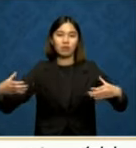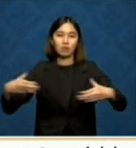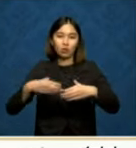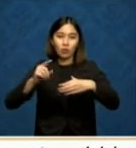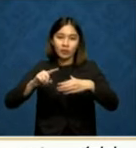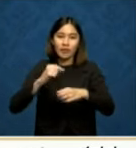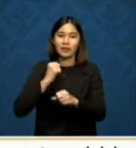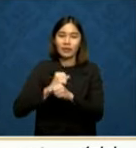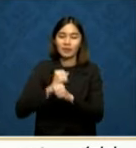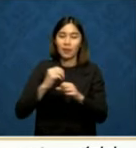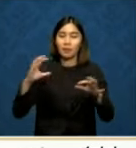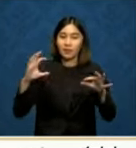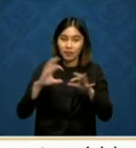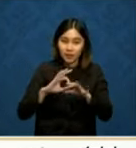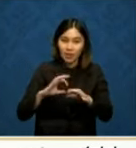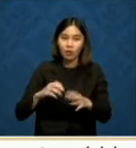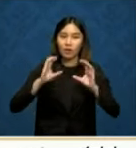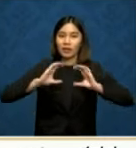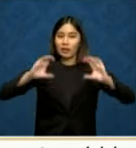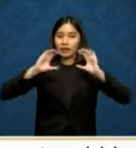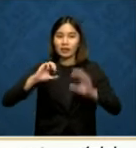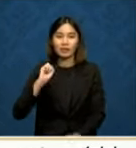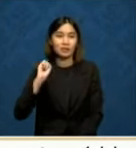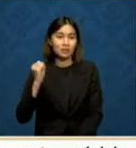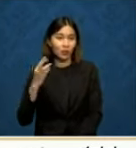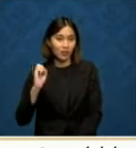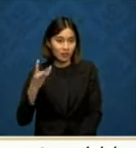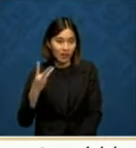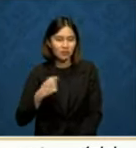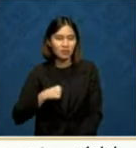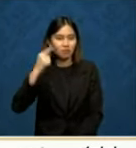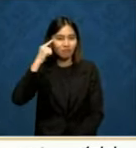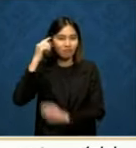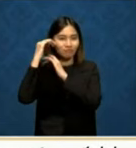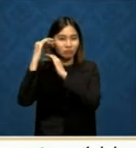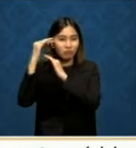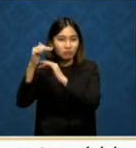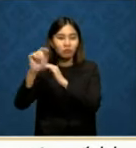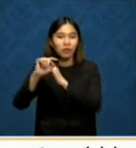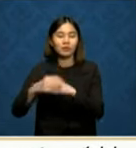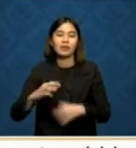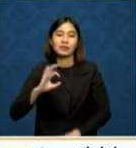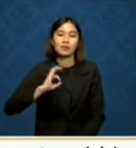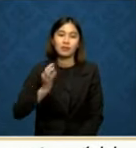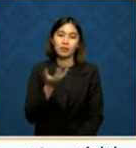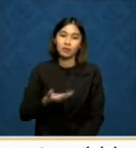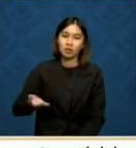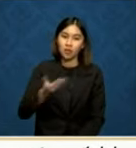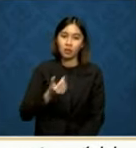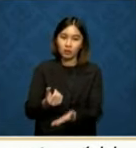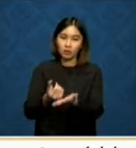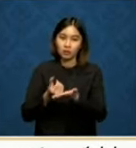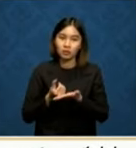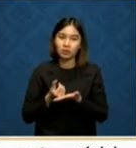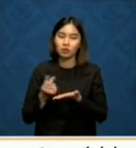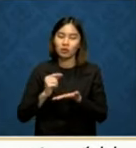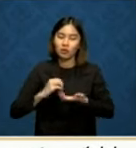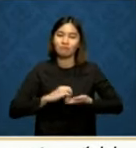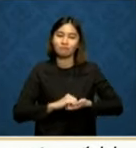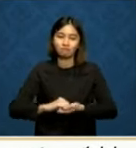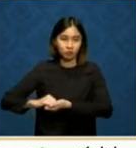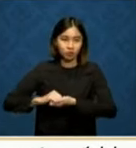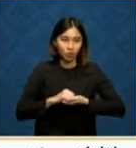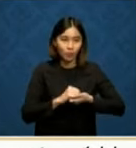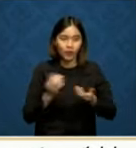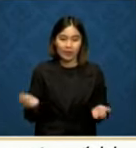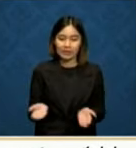ุมที่ทำงานเรื่องรดสวนิกาตินะคะเพราฉนั้เดยนหวงว่า ท่านสมาชิคจะช่วยร่วมมือ